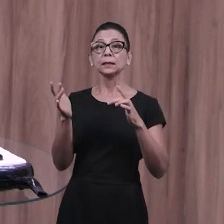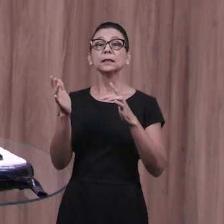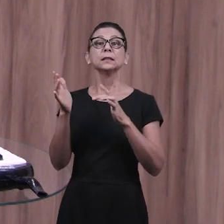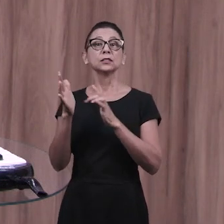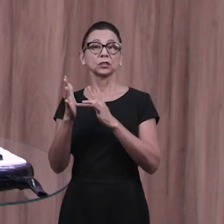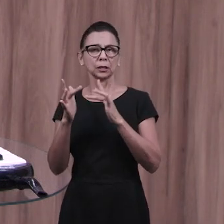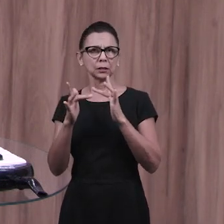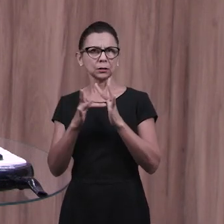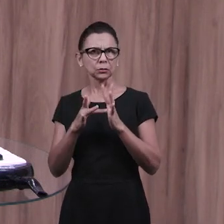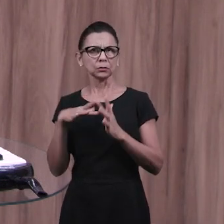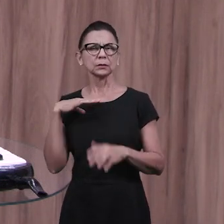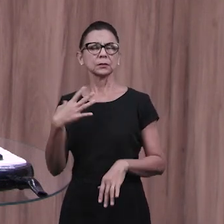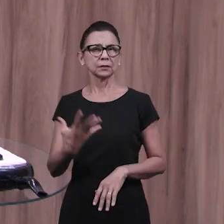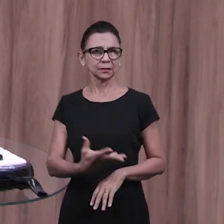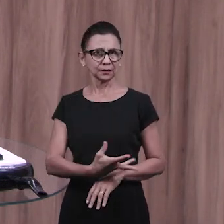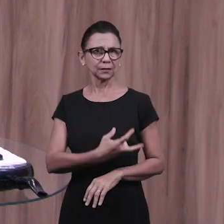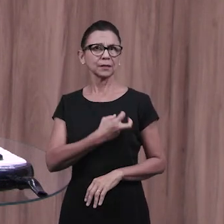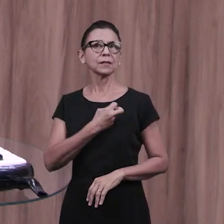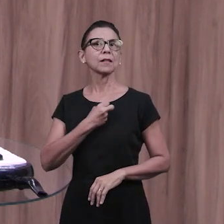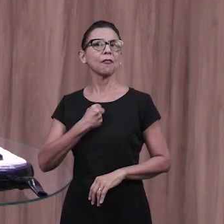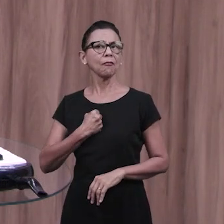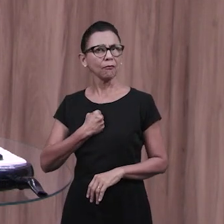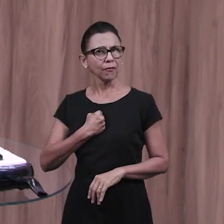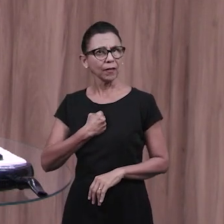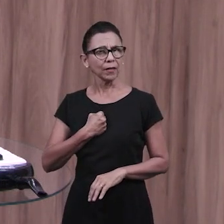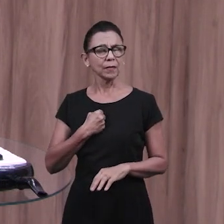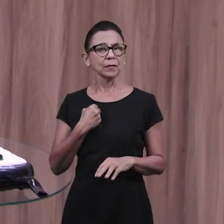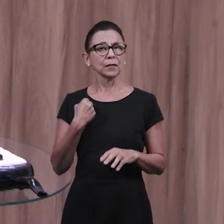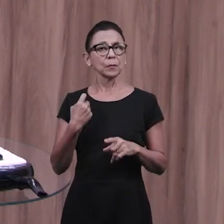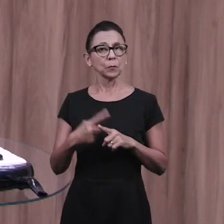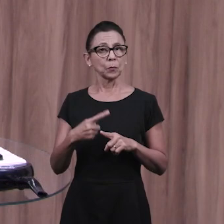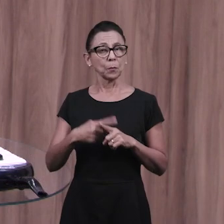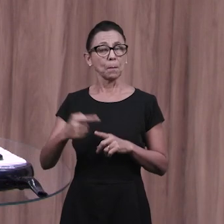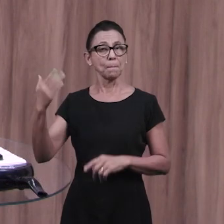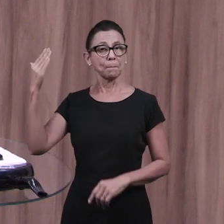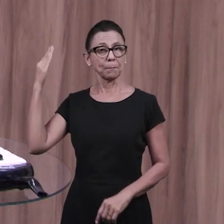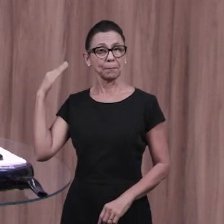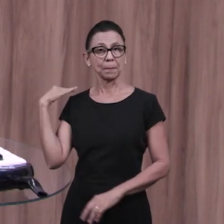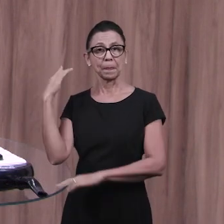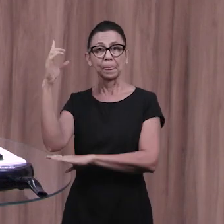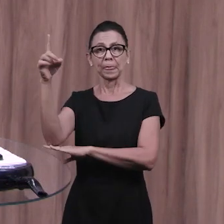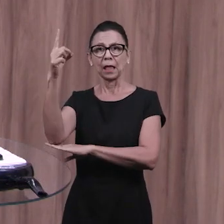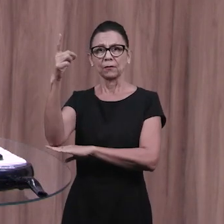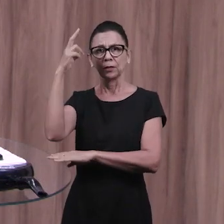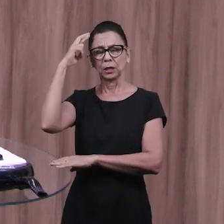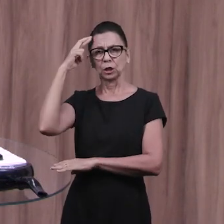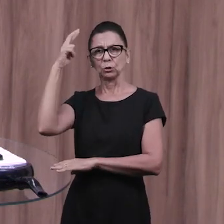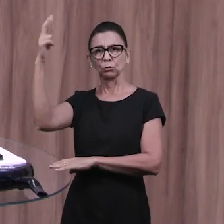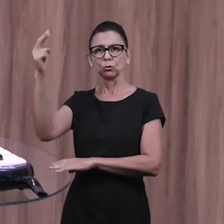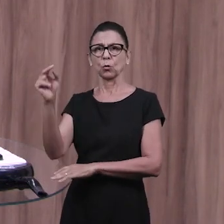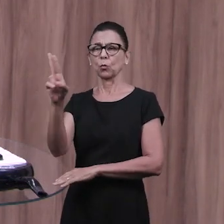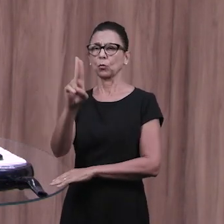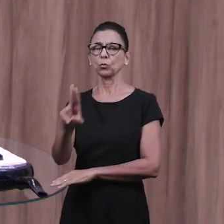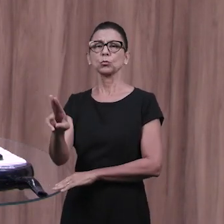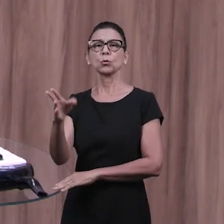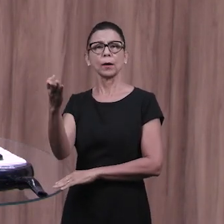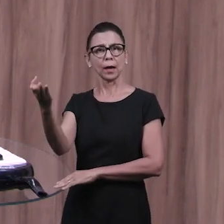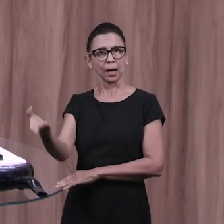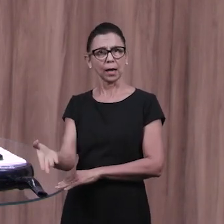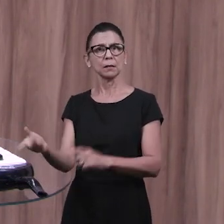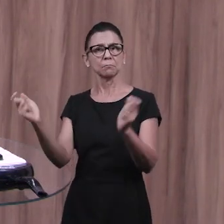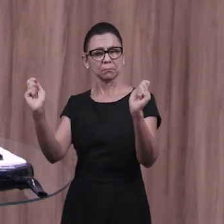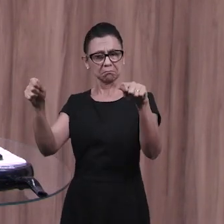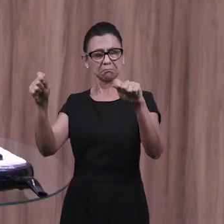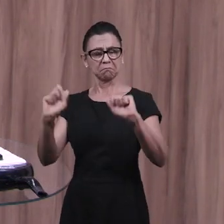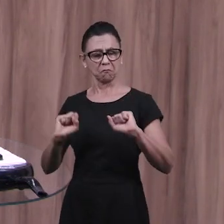Le Seigneur, il a rendu capable David. Et avec nous, c'est pareil. Quand nous sommes obéissants à